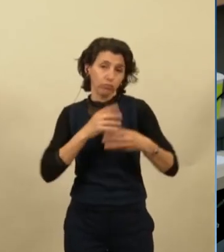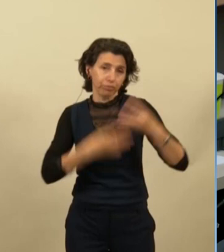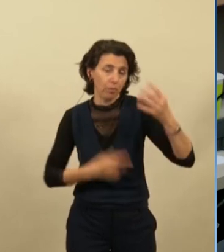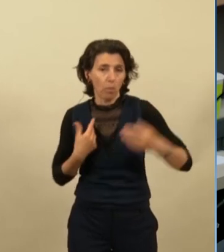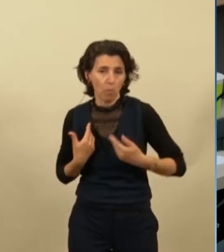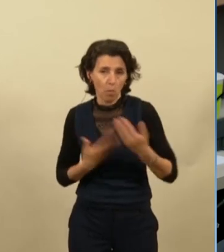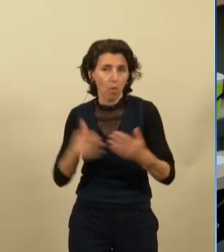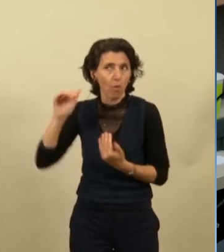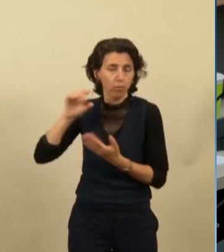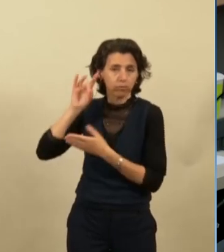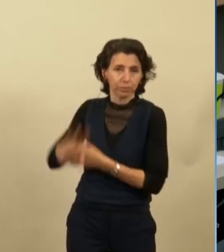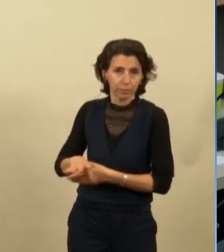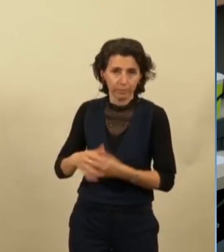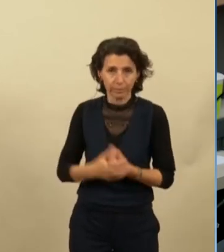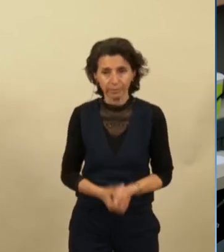vœu